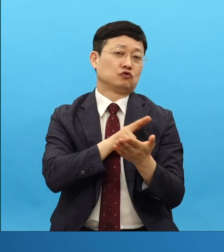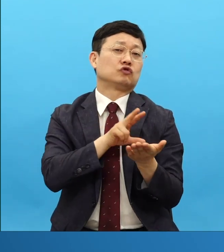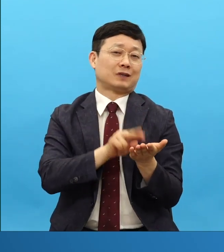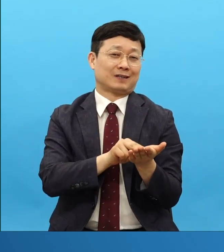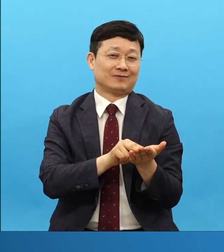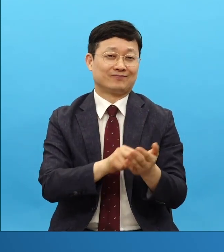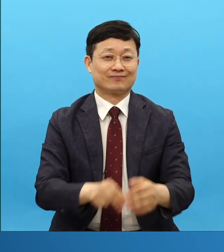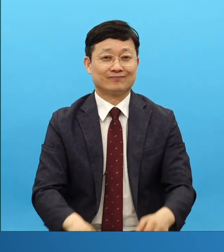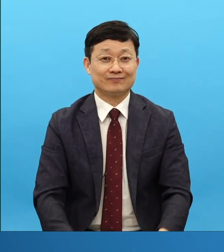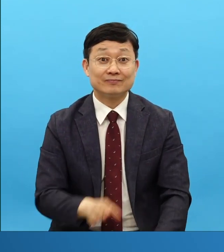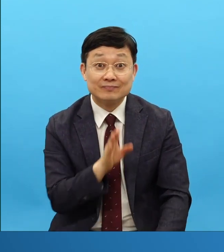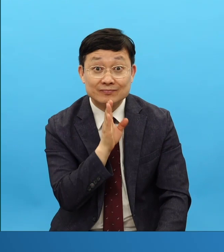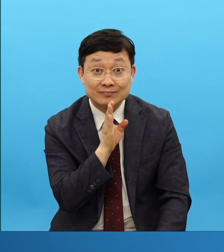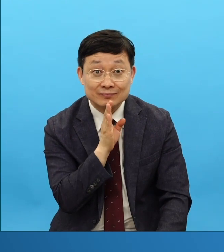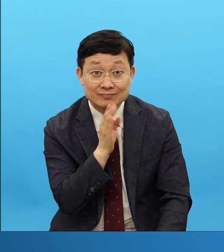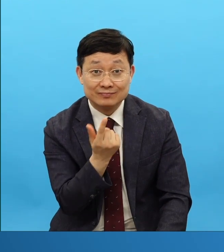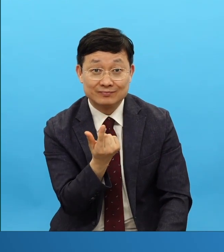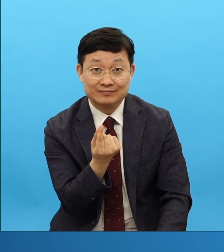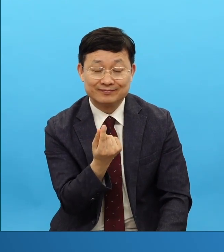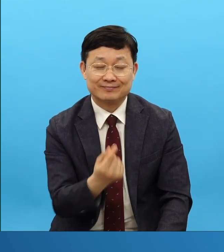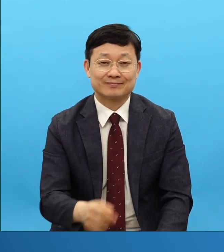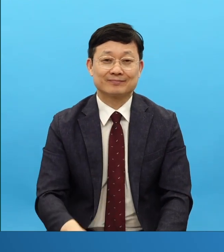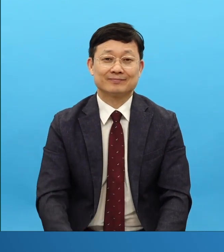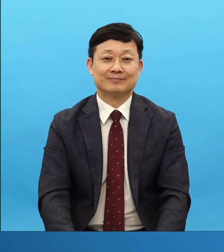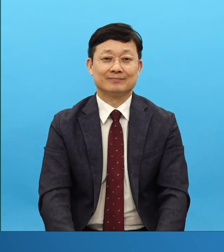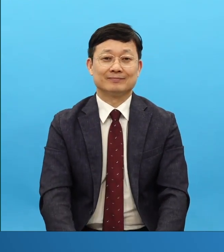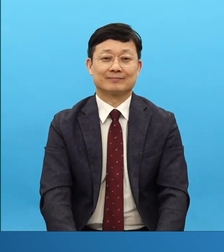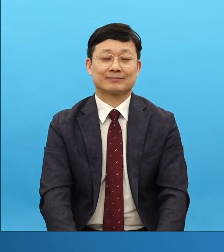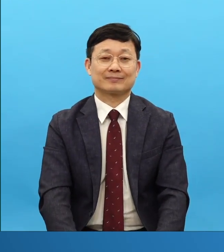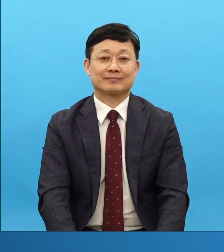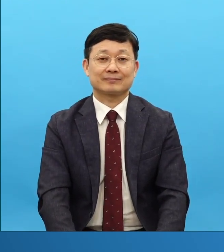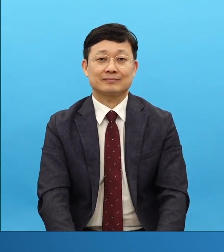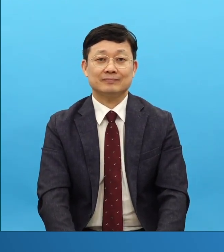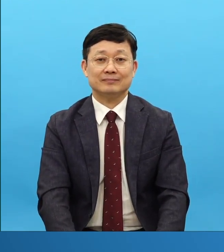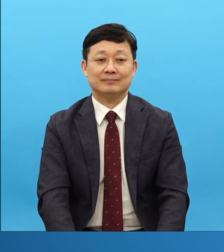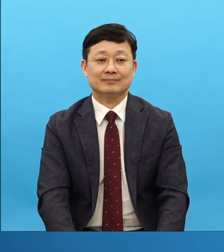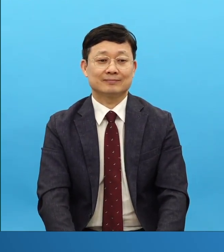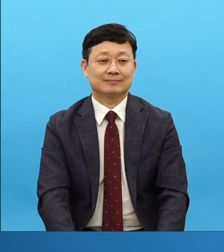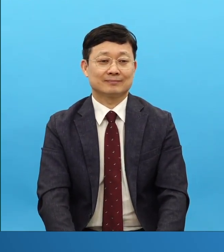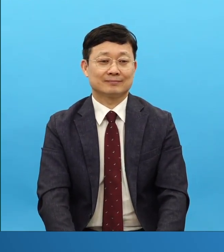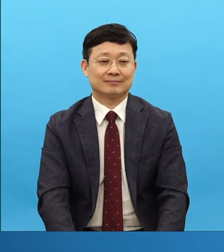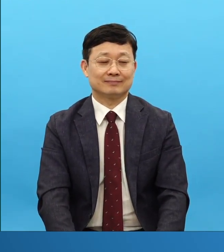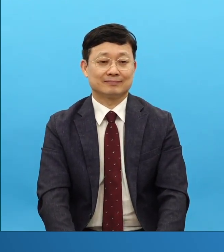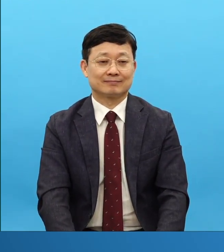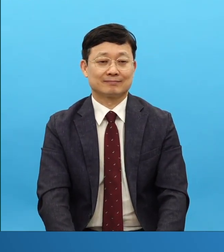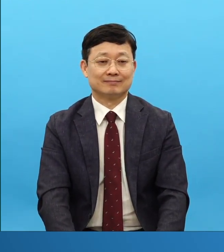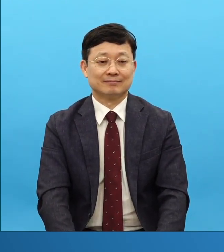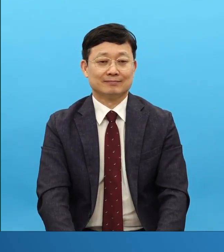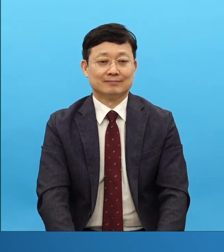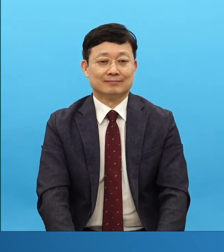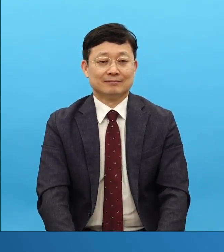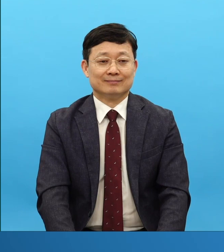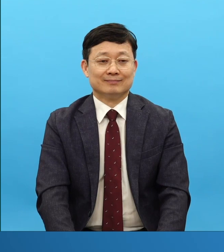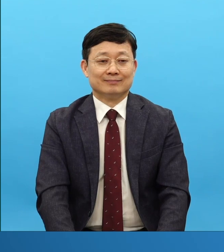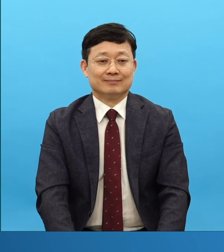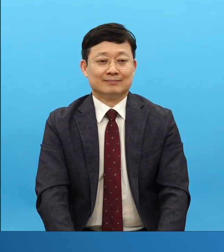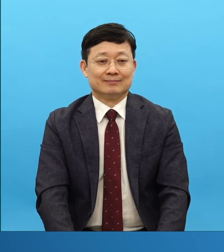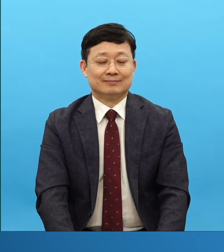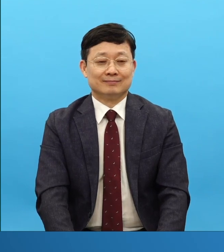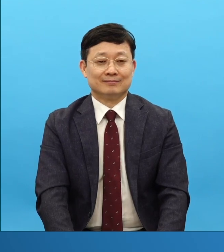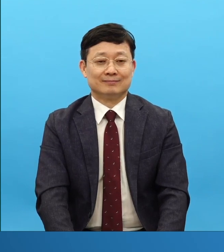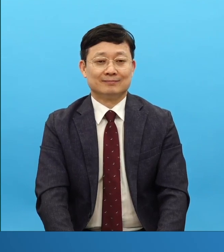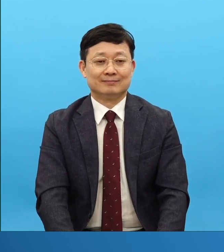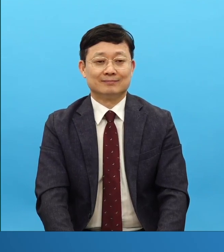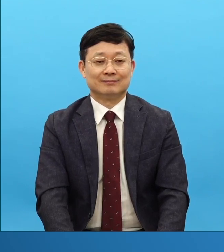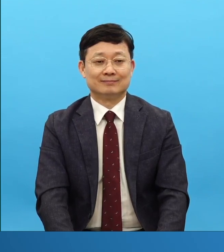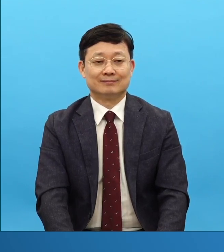make this 그렇죠? overnight. But through our prayer and continual work throughout this flow, this was our result. 자, 여기에서